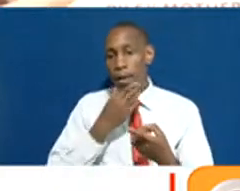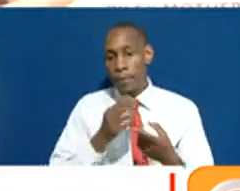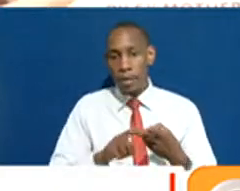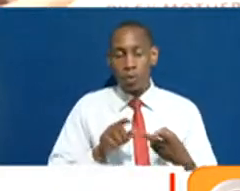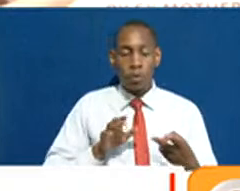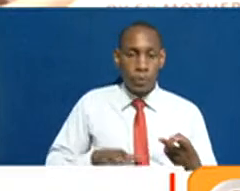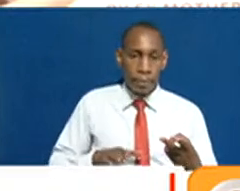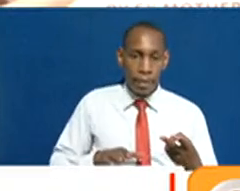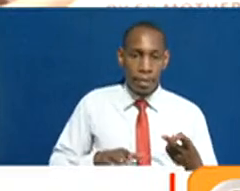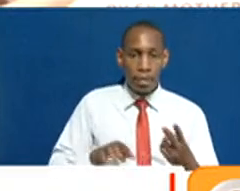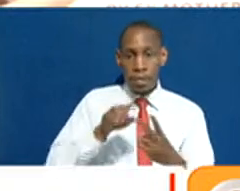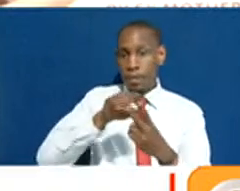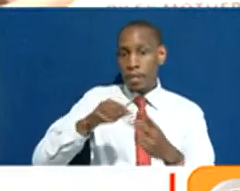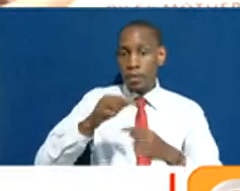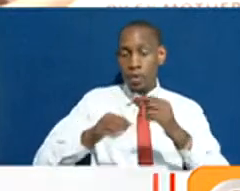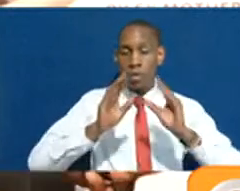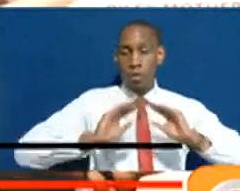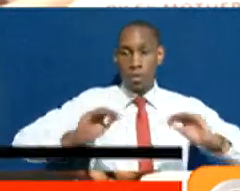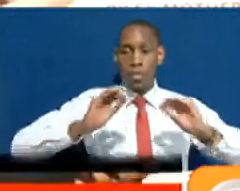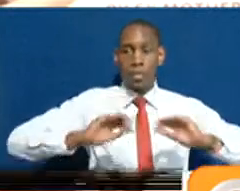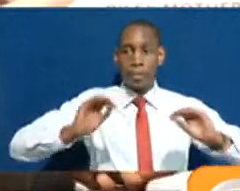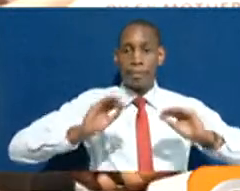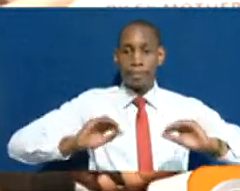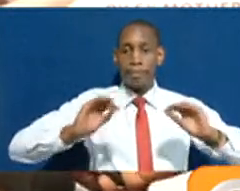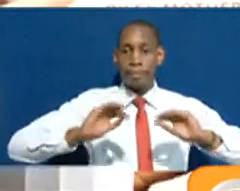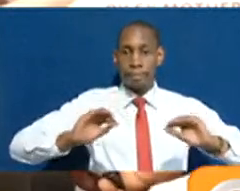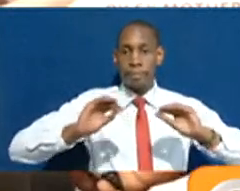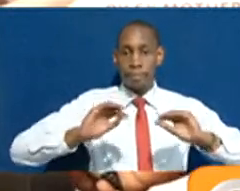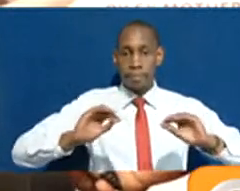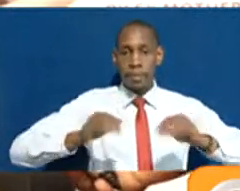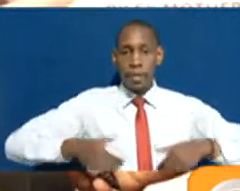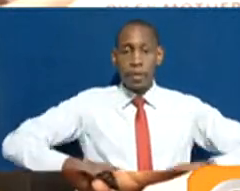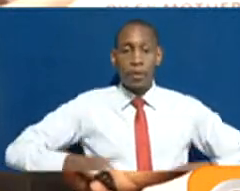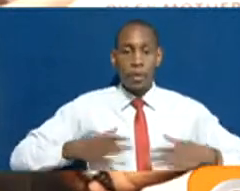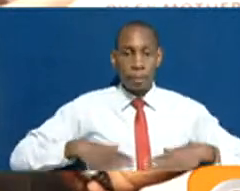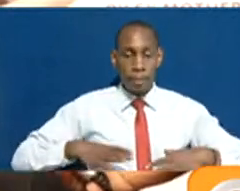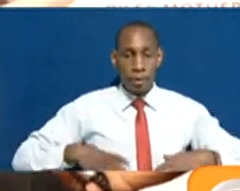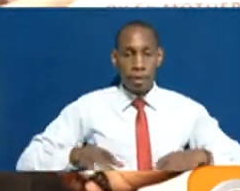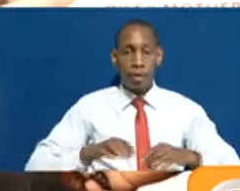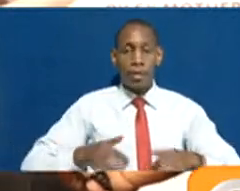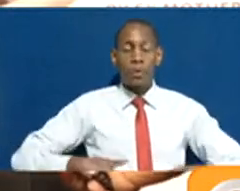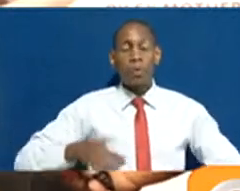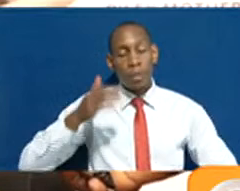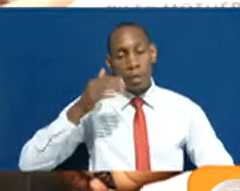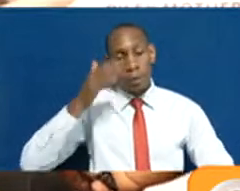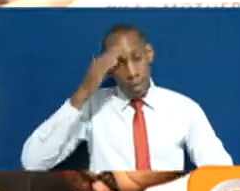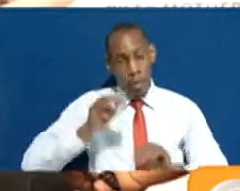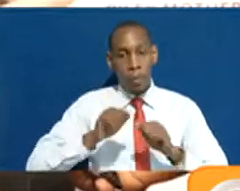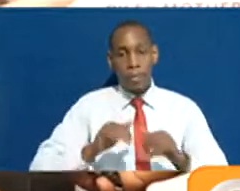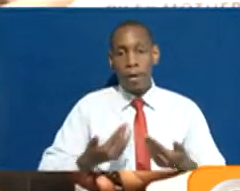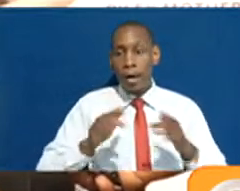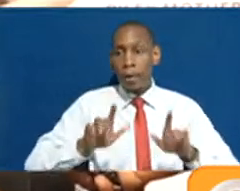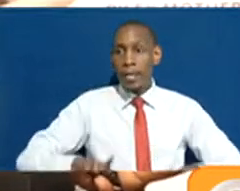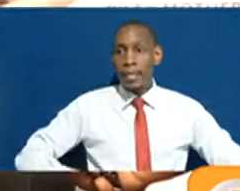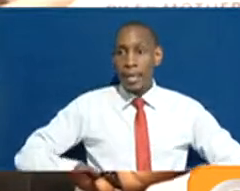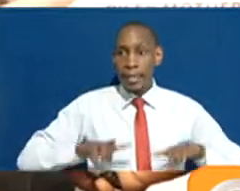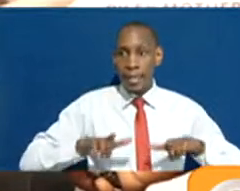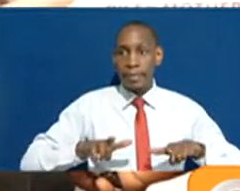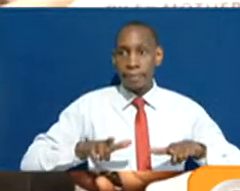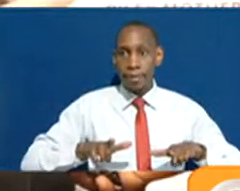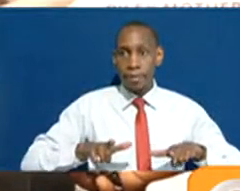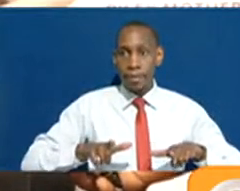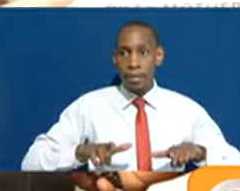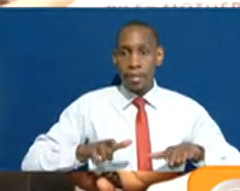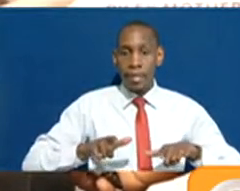wanawake, waendelee kufunza wale watu wetu wadogo, ndio wajue jinsi ya kuishi maisha